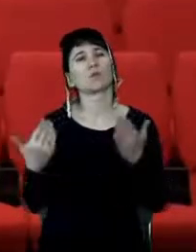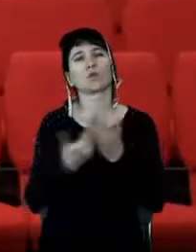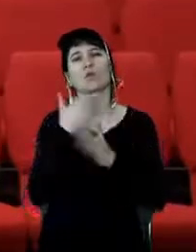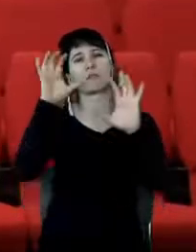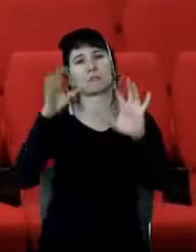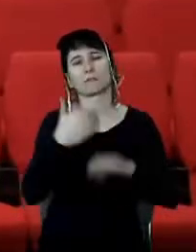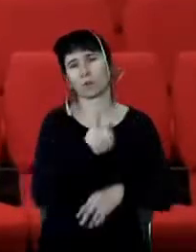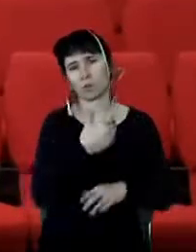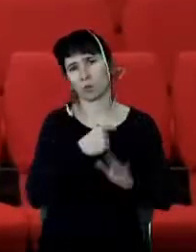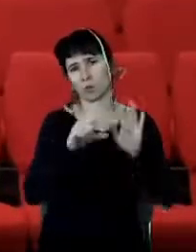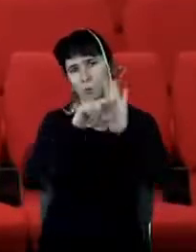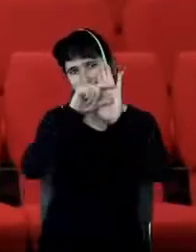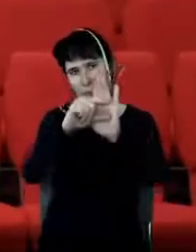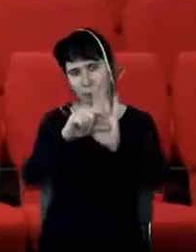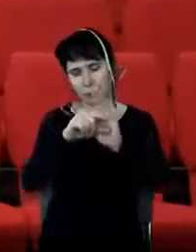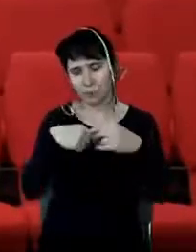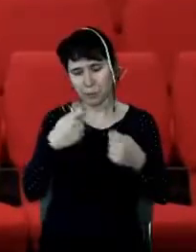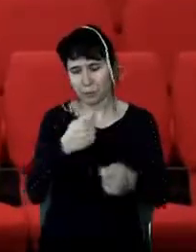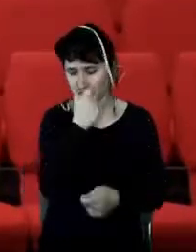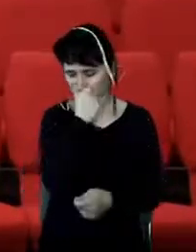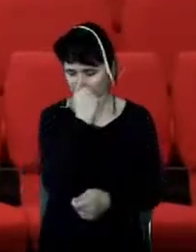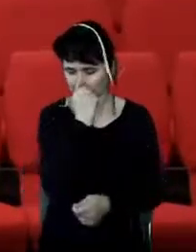Заповіту, важливий для нас,